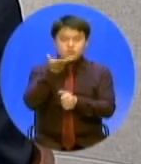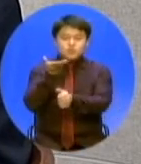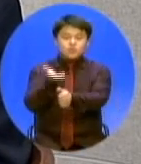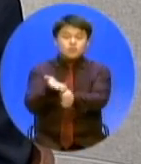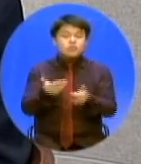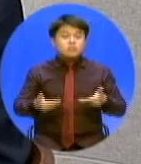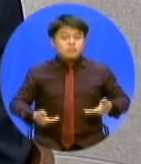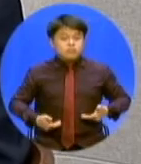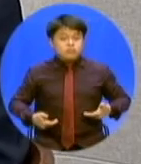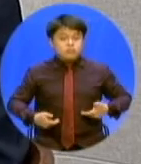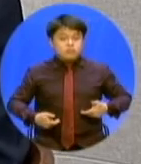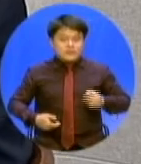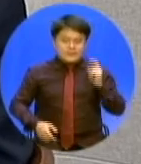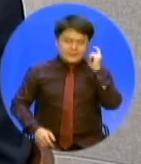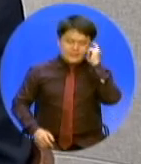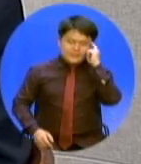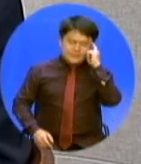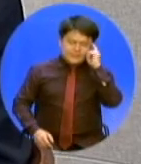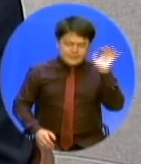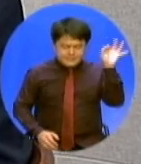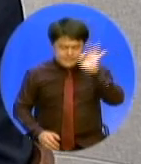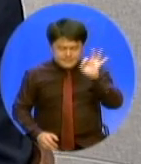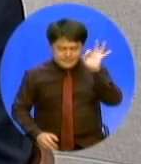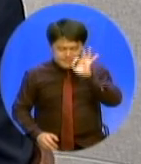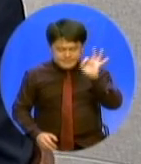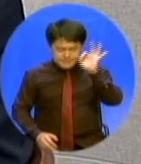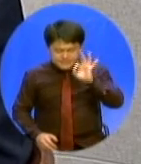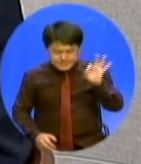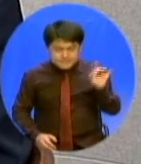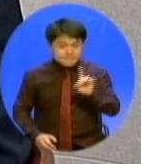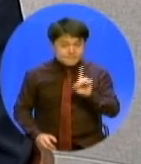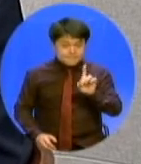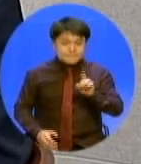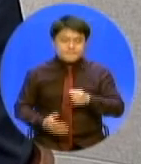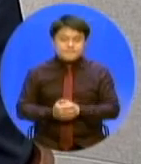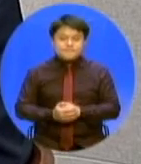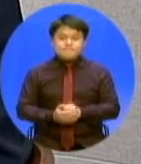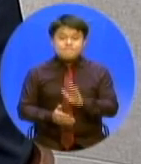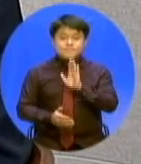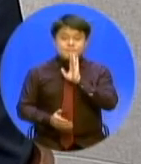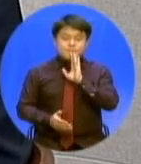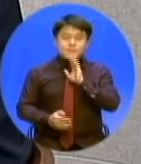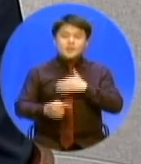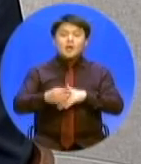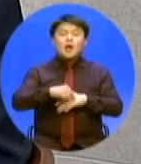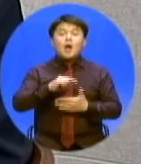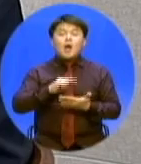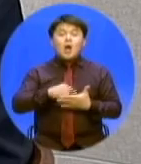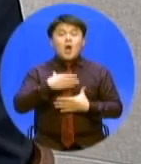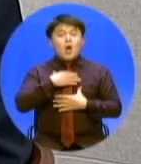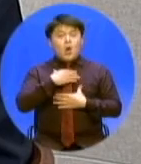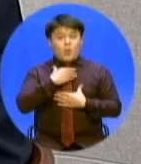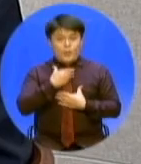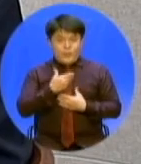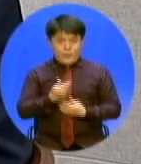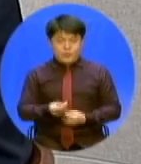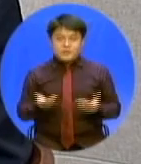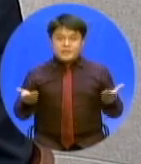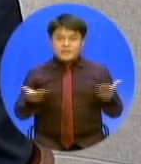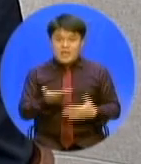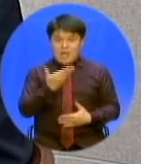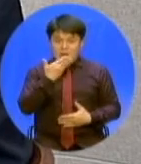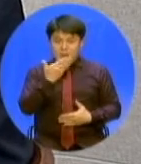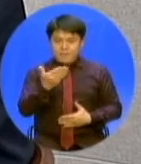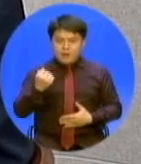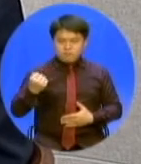되겠다 하는 것을 찾았어요. 예. 그래서 정말 마음 놓고 근무할 수 있는